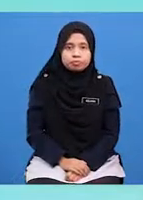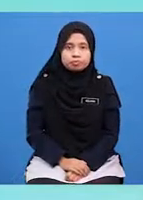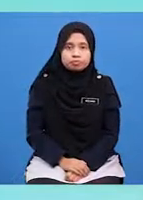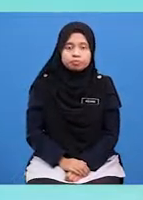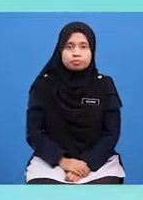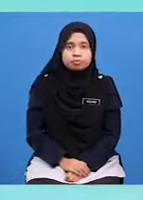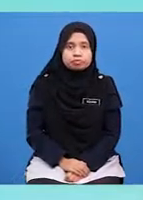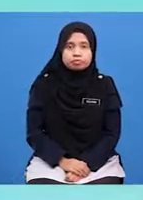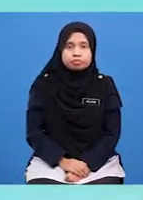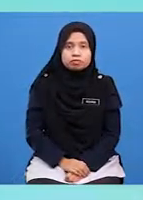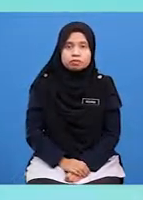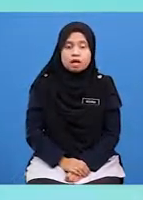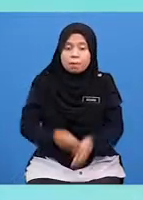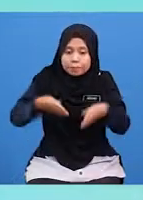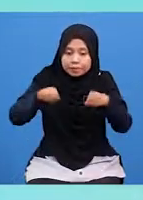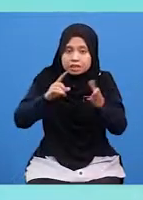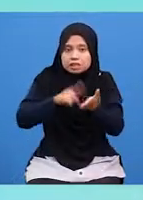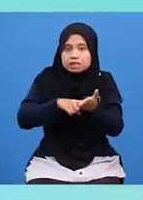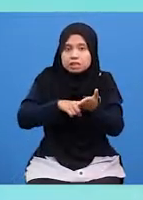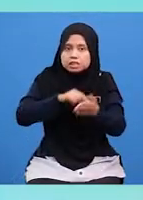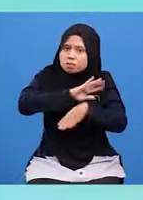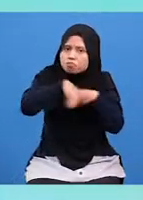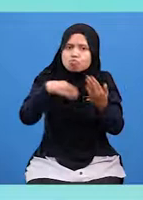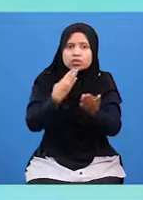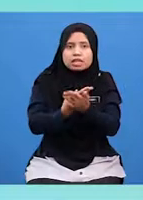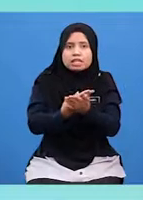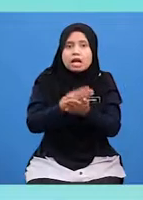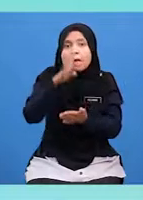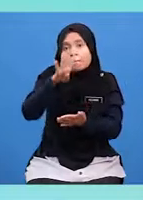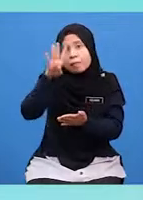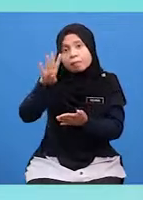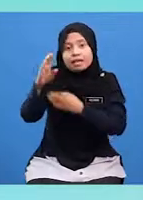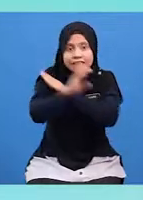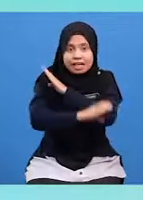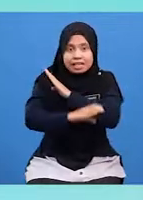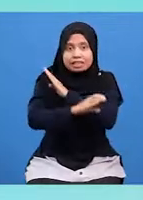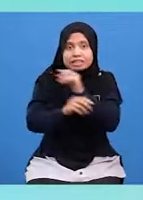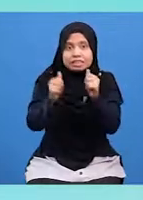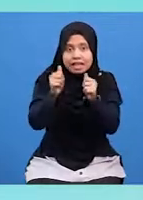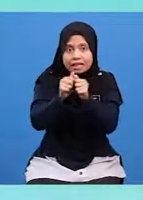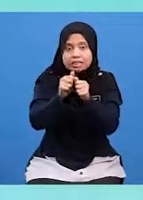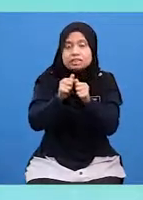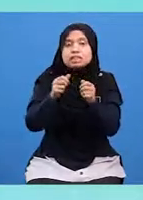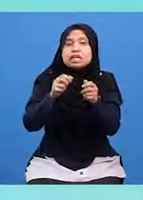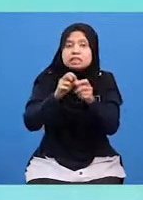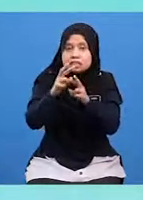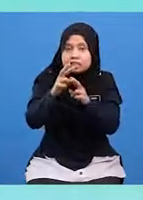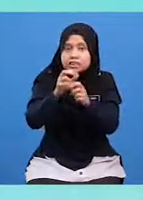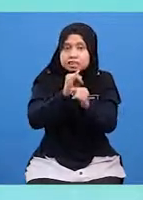Asia. Perjalanan ini merangkumi 44 buah negara dengan jarak perjalanan